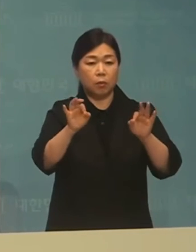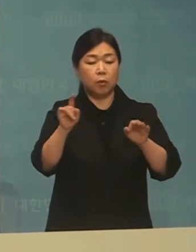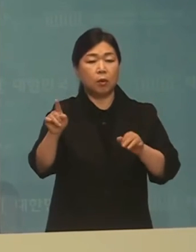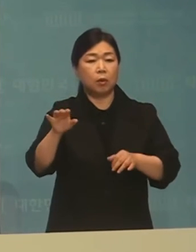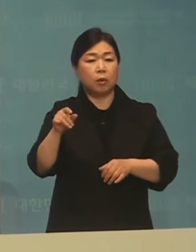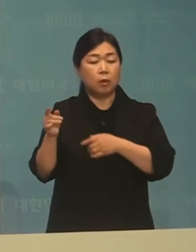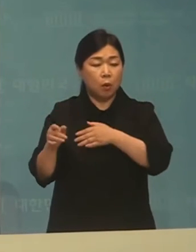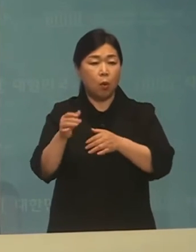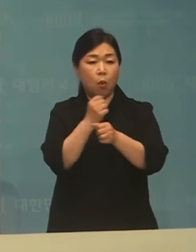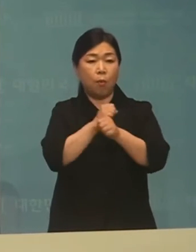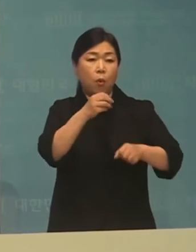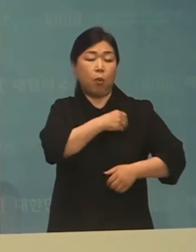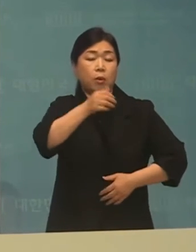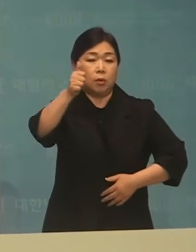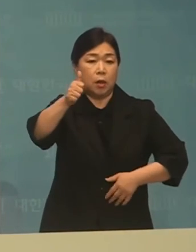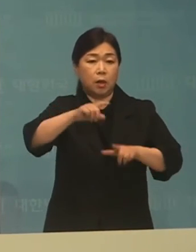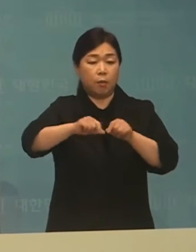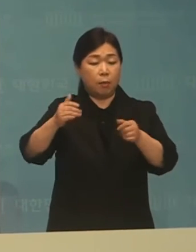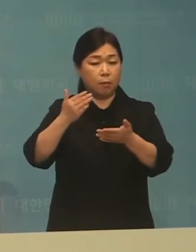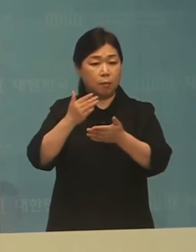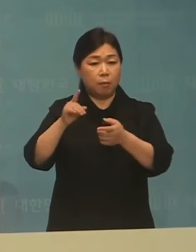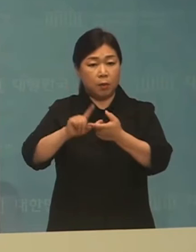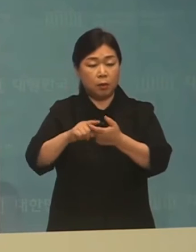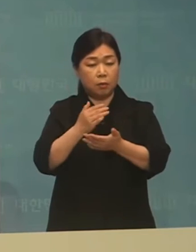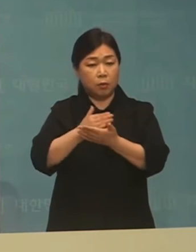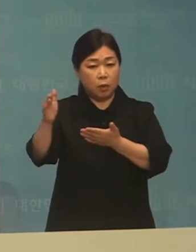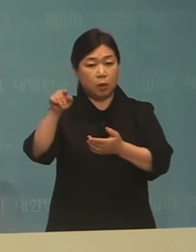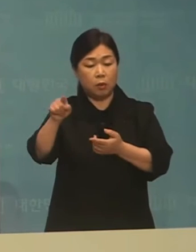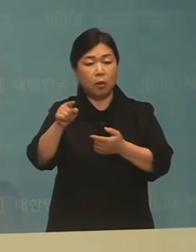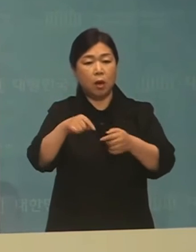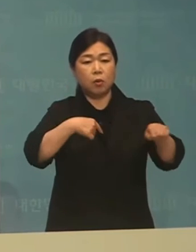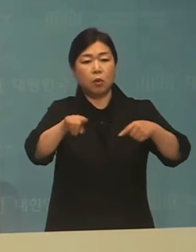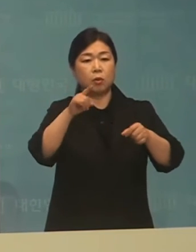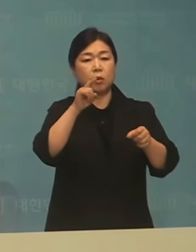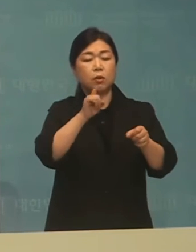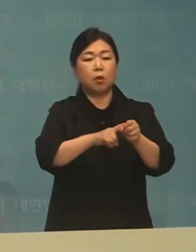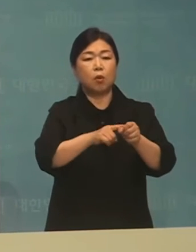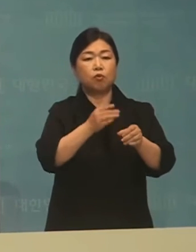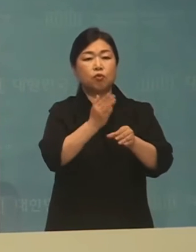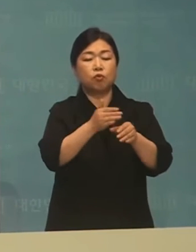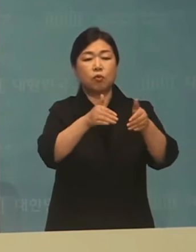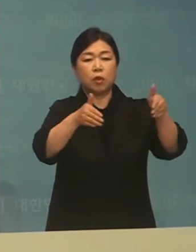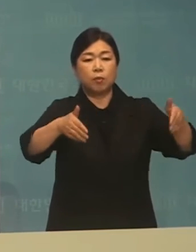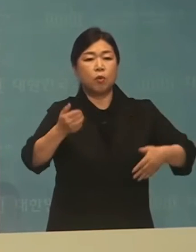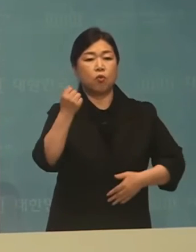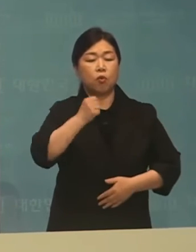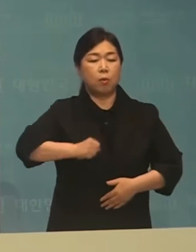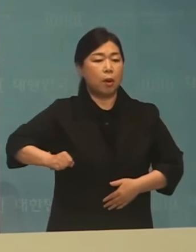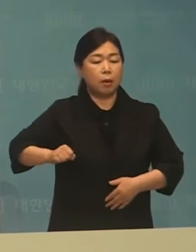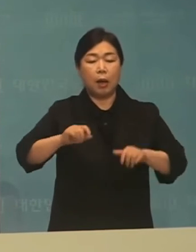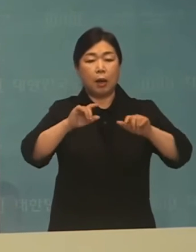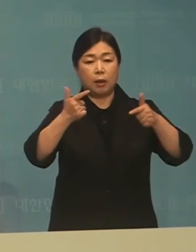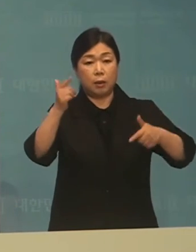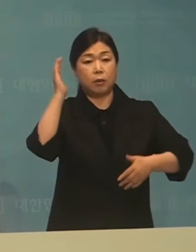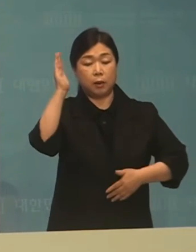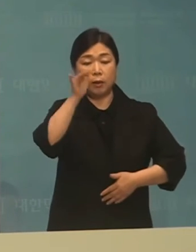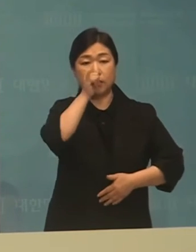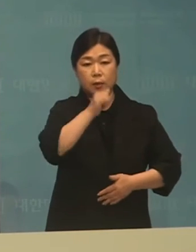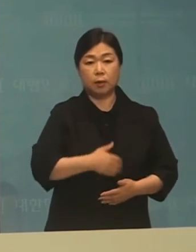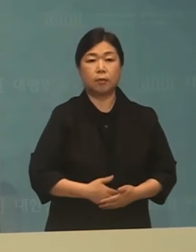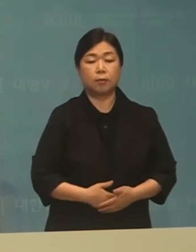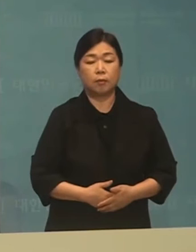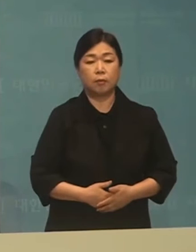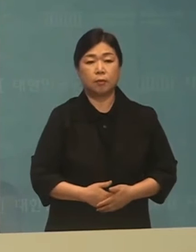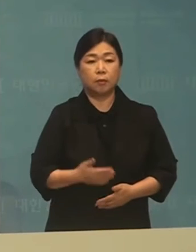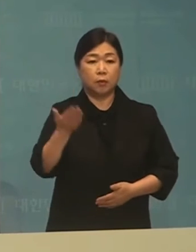친일 청산 주장이 정치적 중립 위반으로 볼 수 없다고 답했습니다.